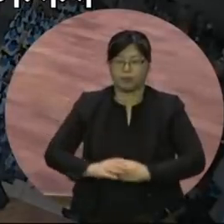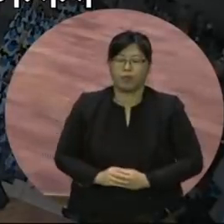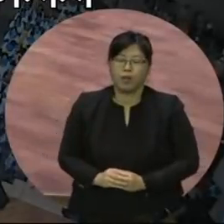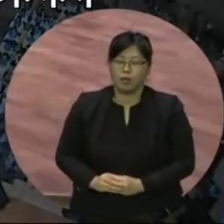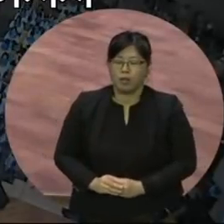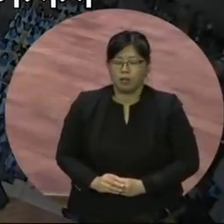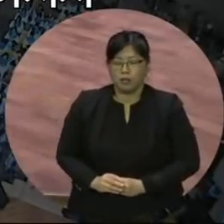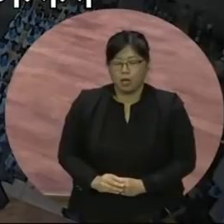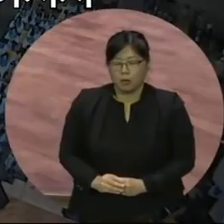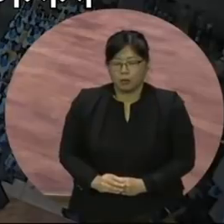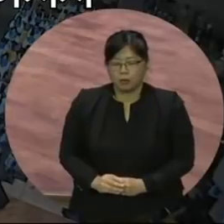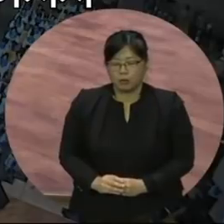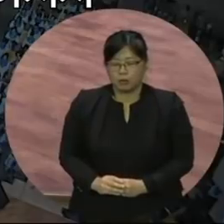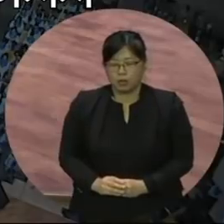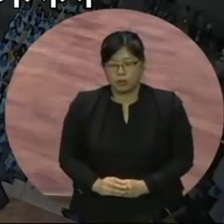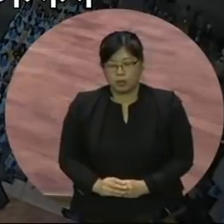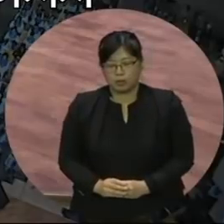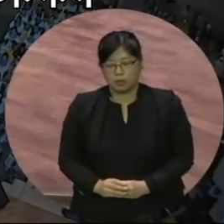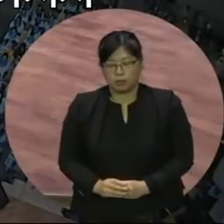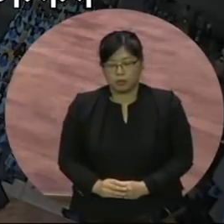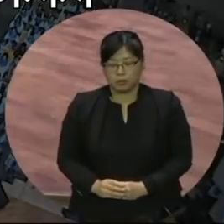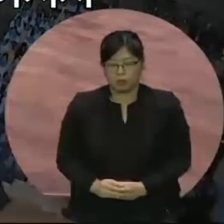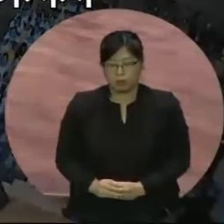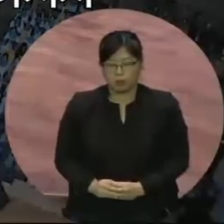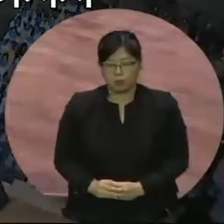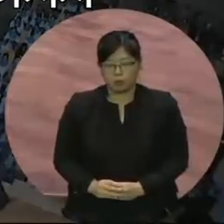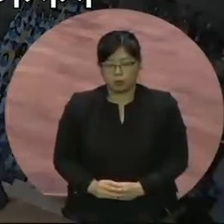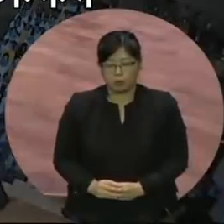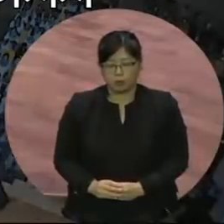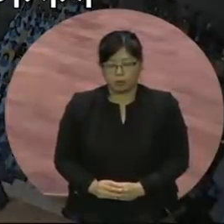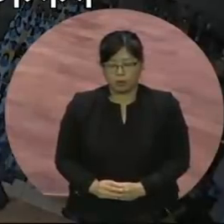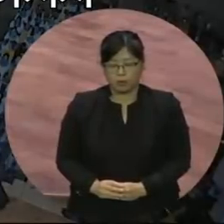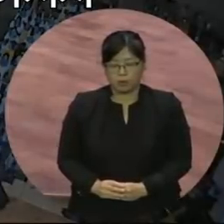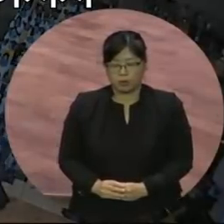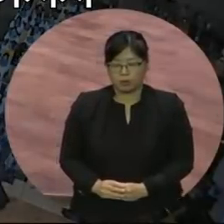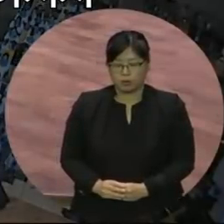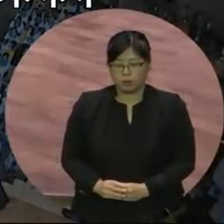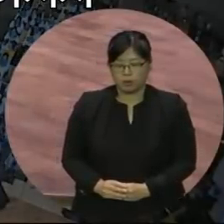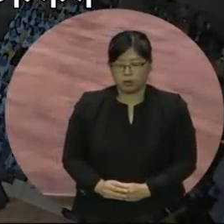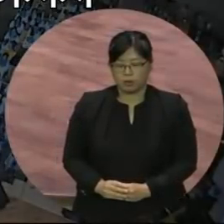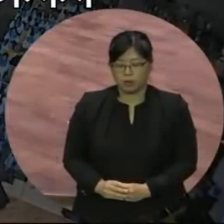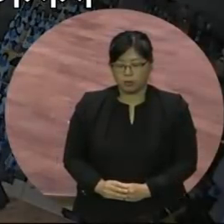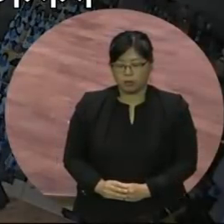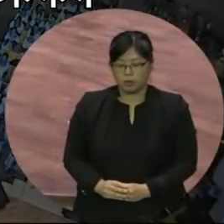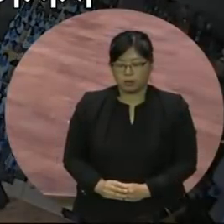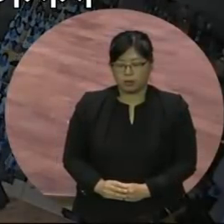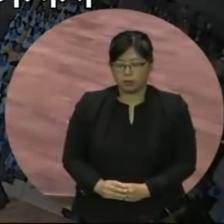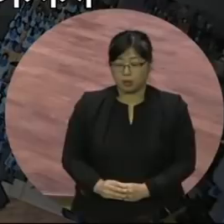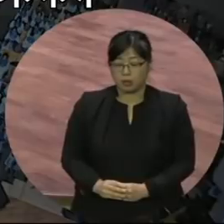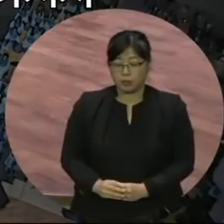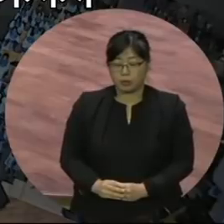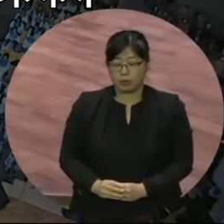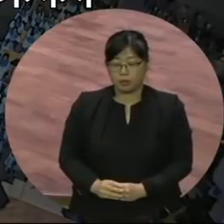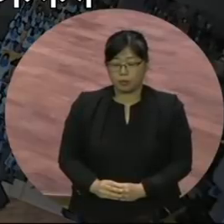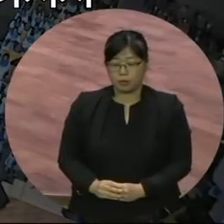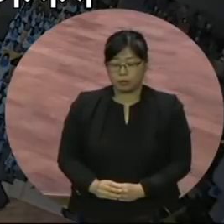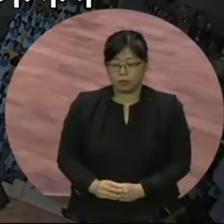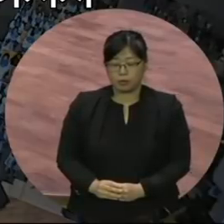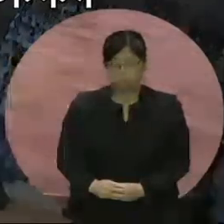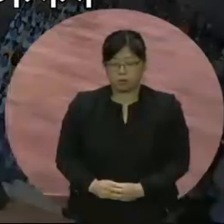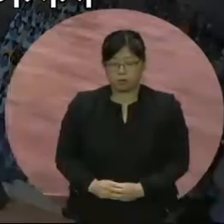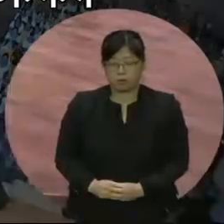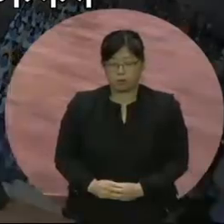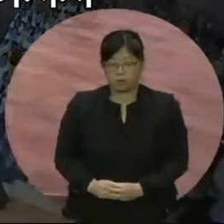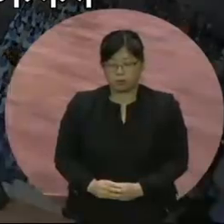오늘 우리에게 믿으면 된다는 말씀을 주셨습니다. 우리의 행위와 노력이 아니라 율법이 아니라 하나님의 전적인 은혜로